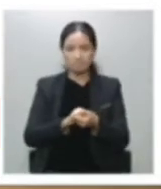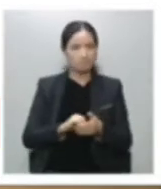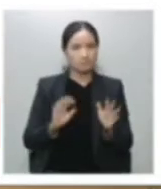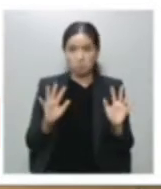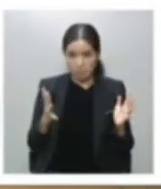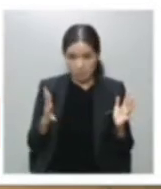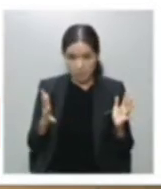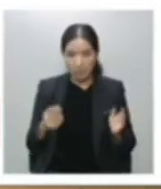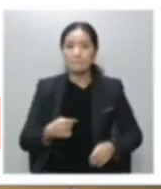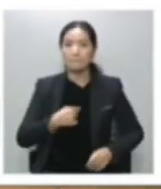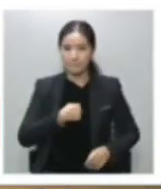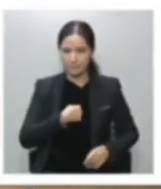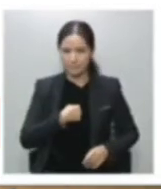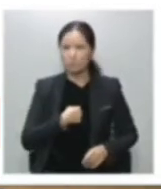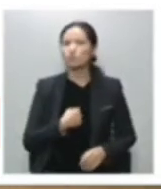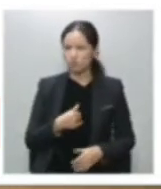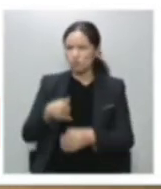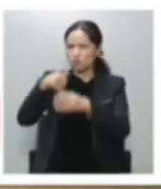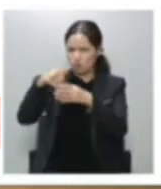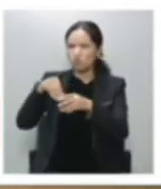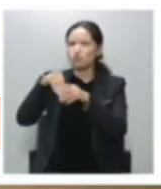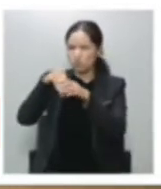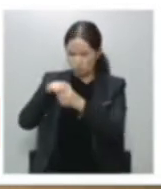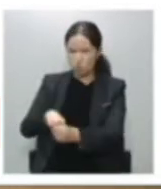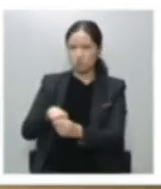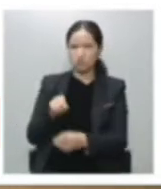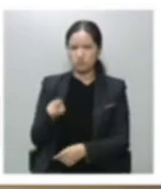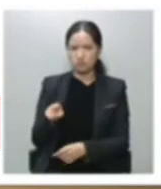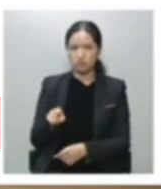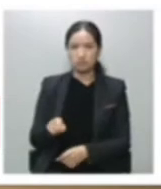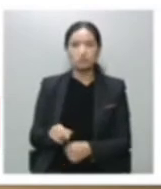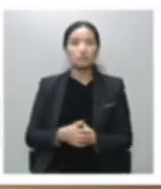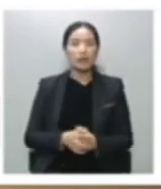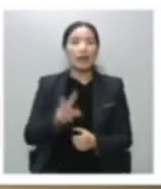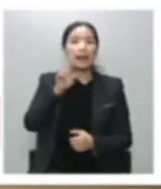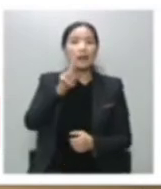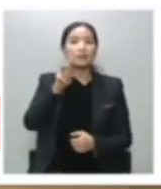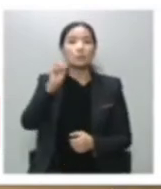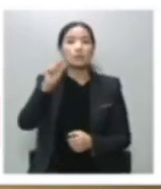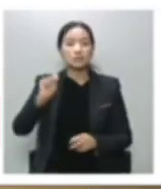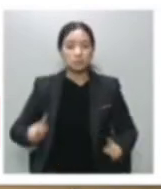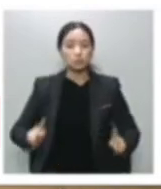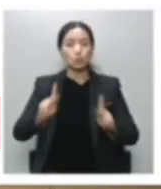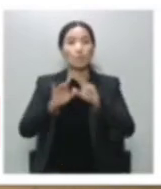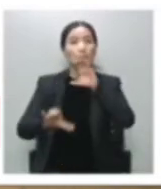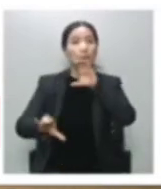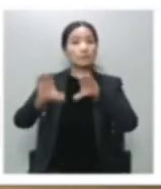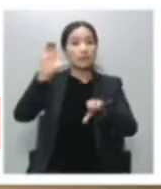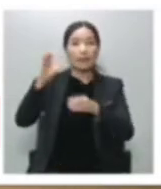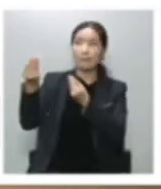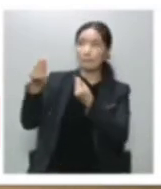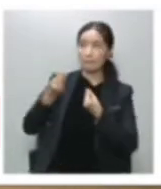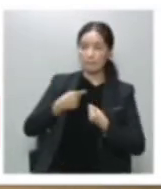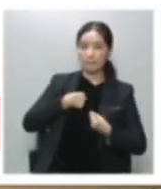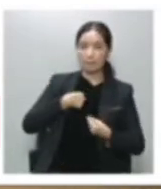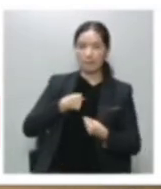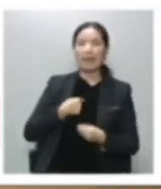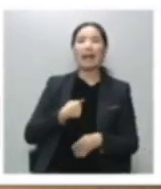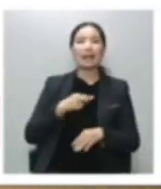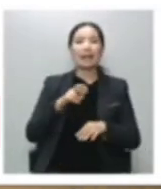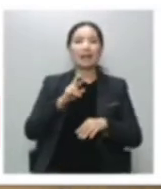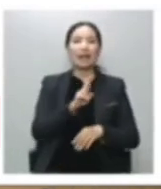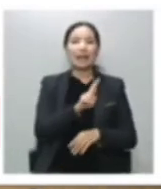ประธานว่าผมเองอยู่ในเหตุการณ์ที่ได้รับมอบหมายจากท่านปรีกระทรวงมหาดไทยในขณะนั้นในฐานะที่เป็นรัฐมนตรีช่วยว่าการกระทรวงมหาด